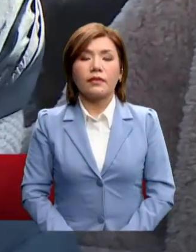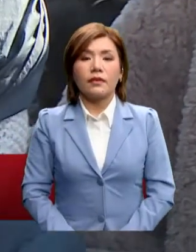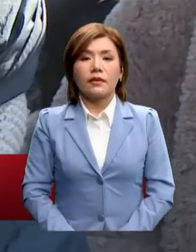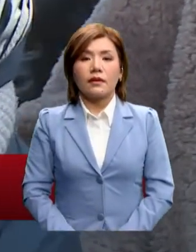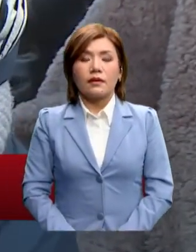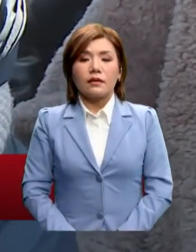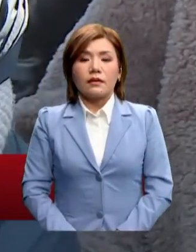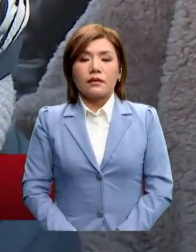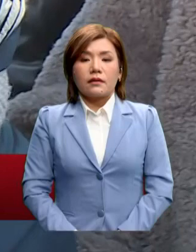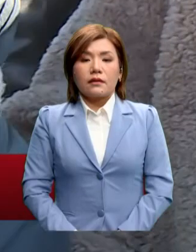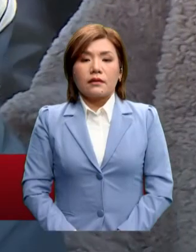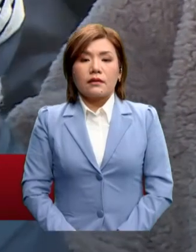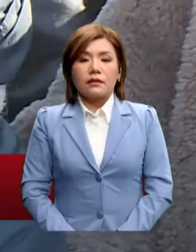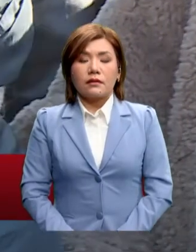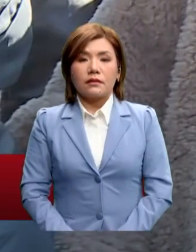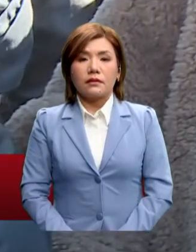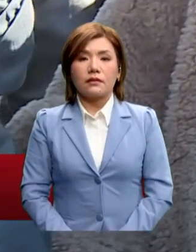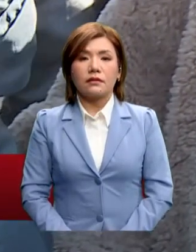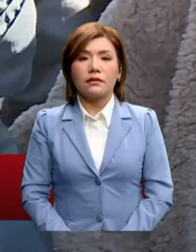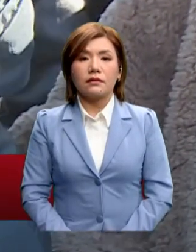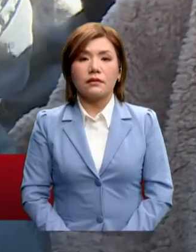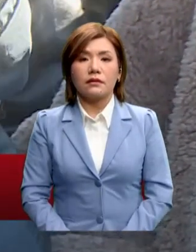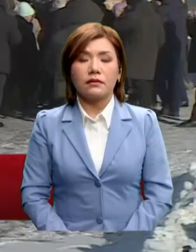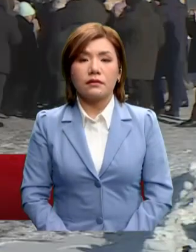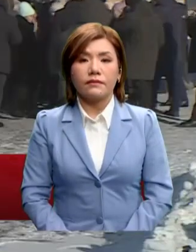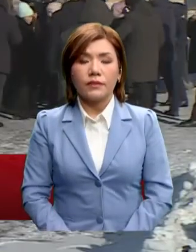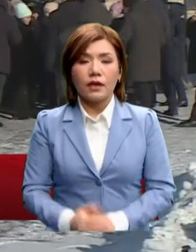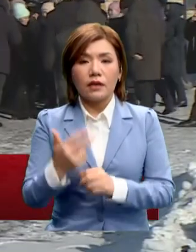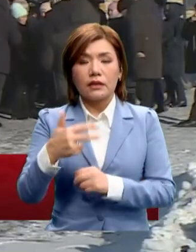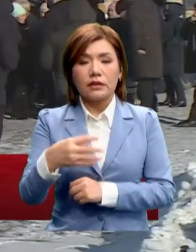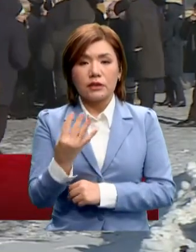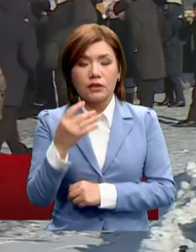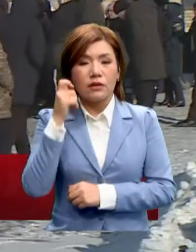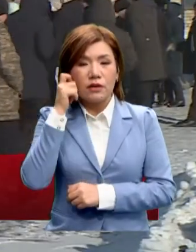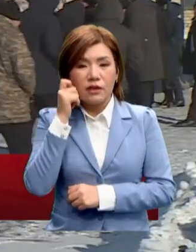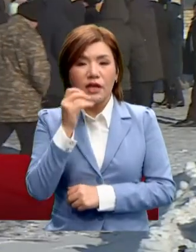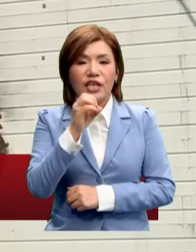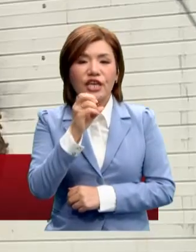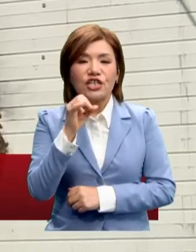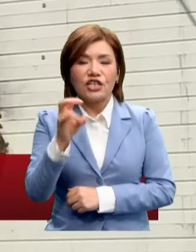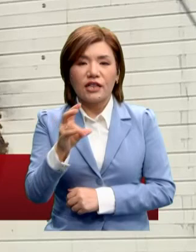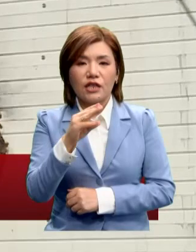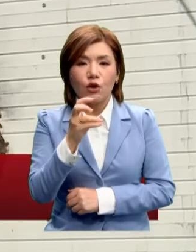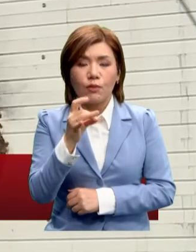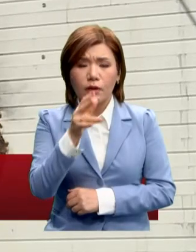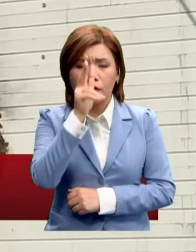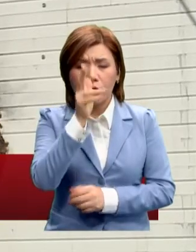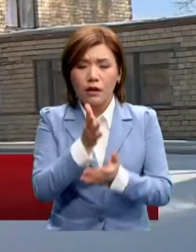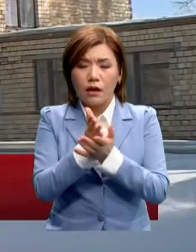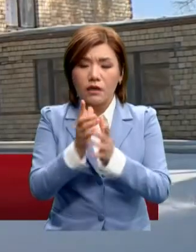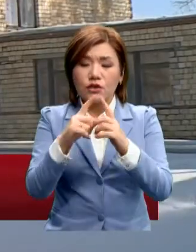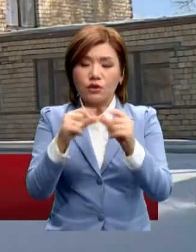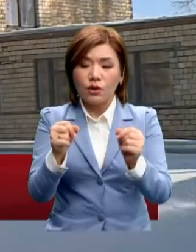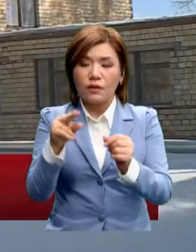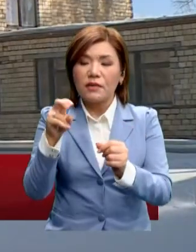Жатты со жерде табалдық міне. Тырнағы жұлдық кеткен. 34 жастағы от жағушы Ержан Тілеубек 3 жылдан бері мектеп пешін